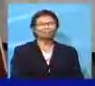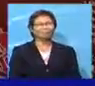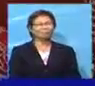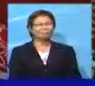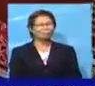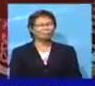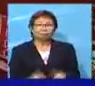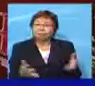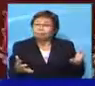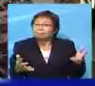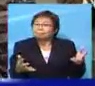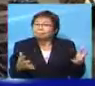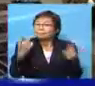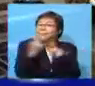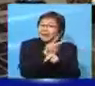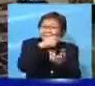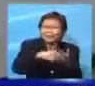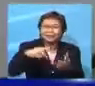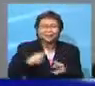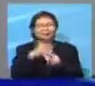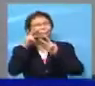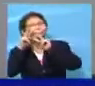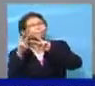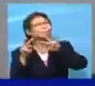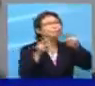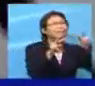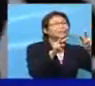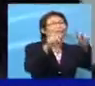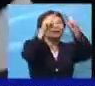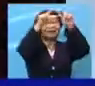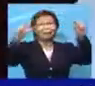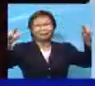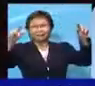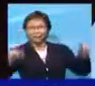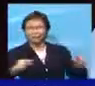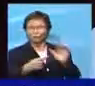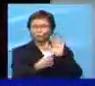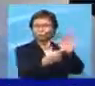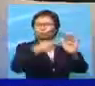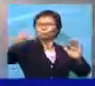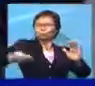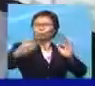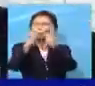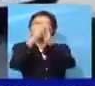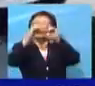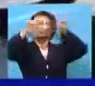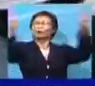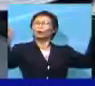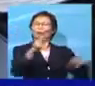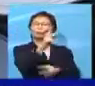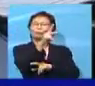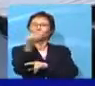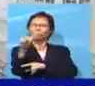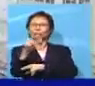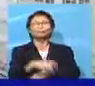Apa kata kali ini kita meninjau ke sebuah galeri yang memaparkan sejarah Bandar Raya Kuala